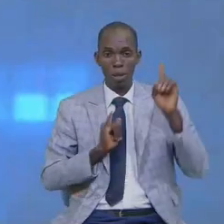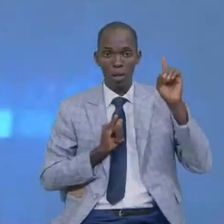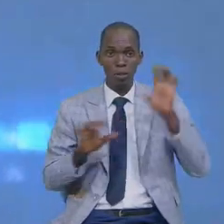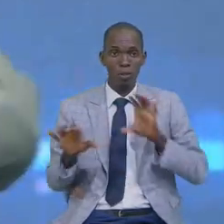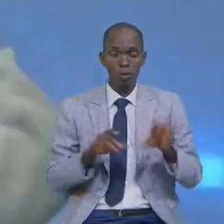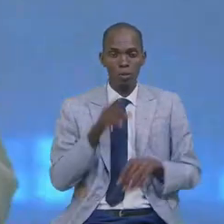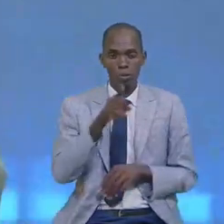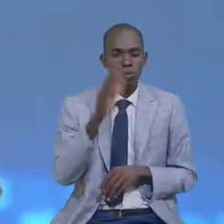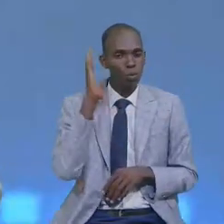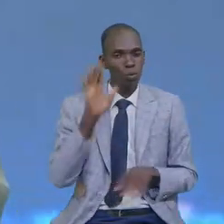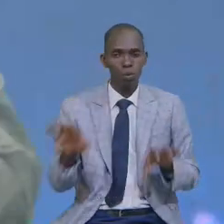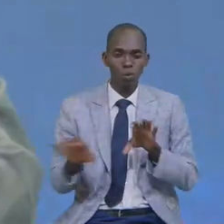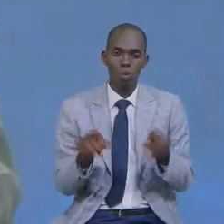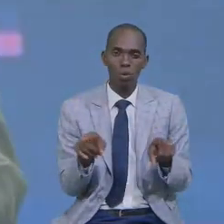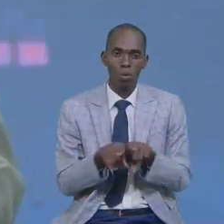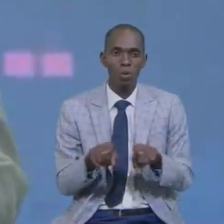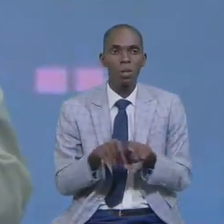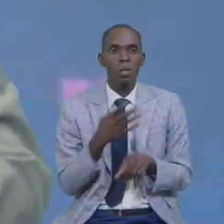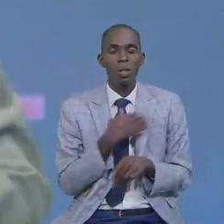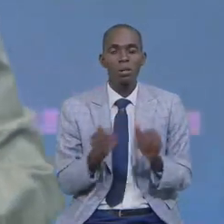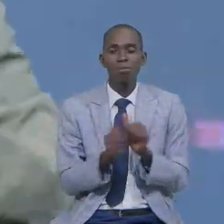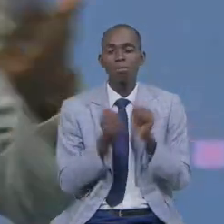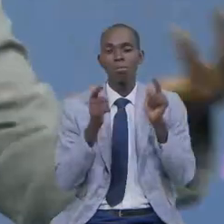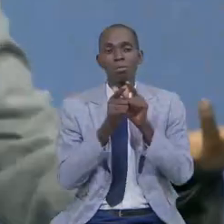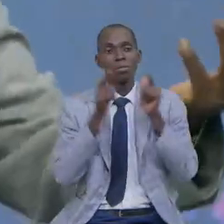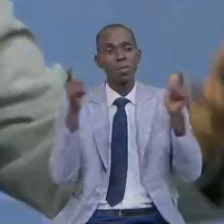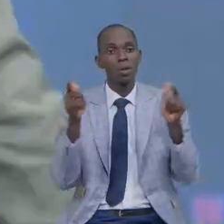fera aussi les œuvres que je fais, et il en fera de plus grandes,